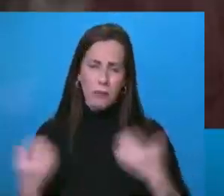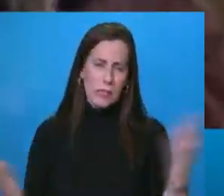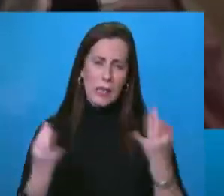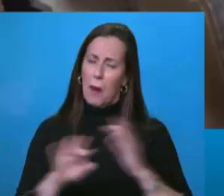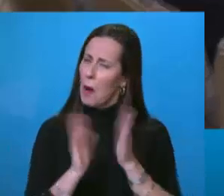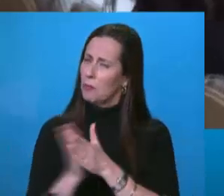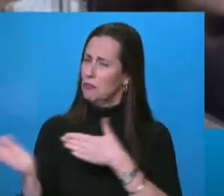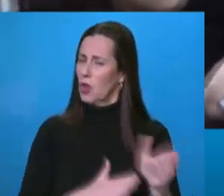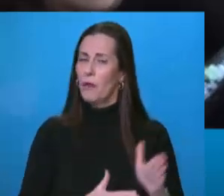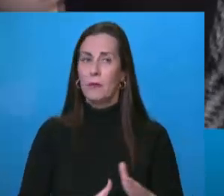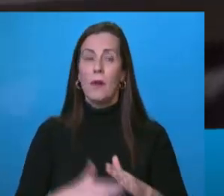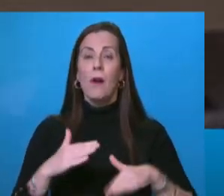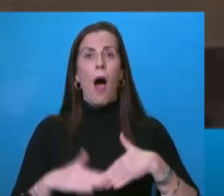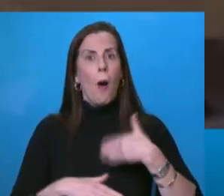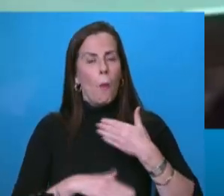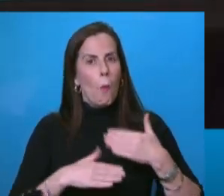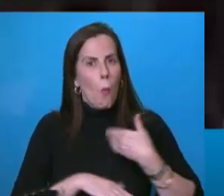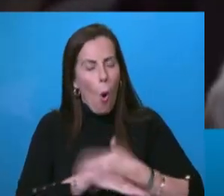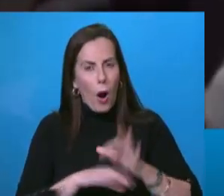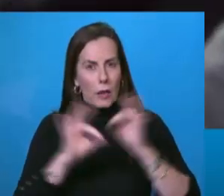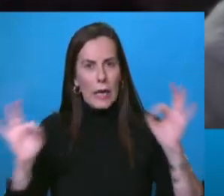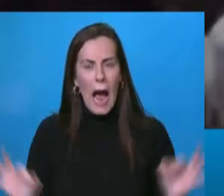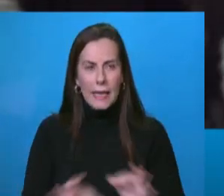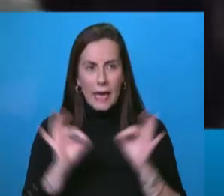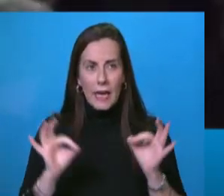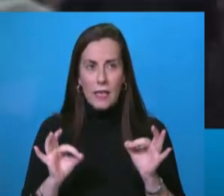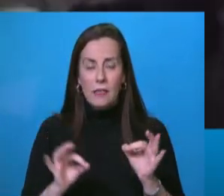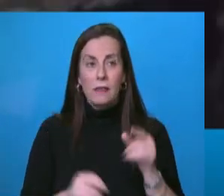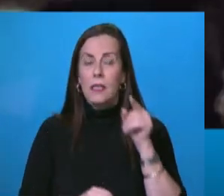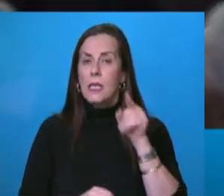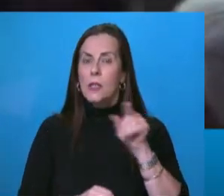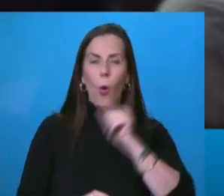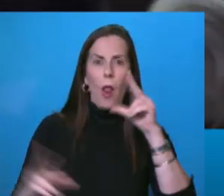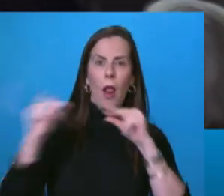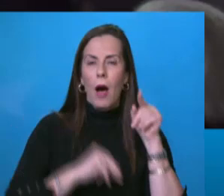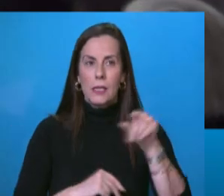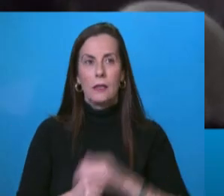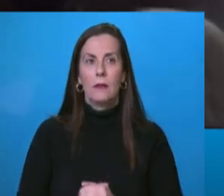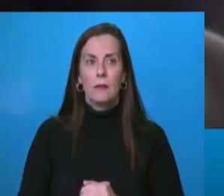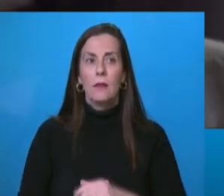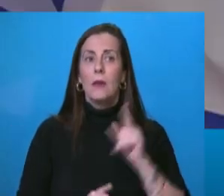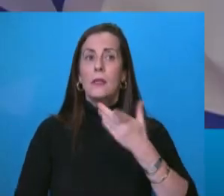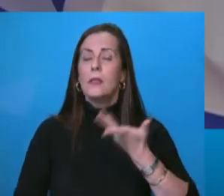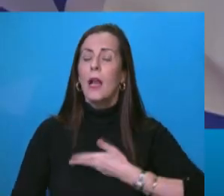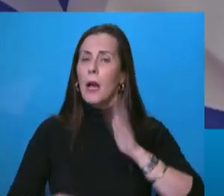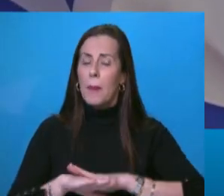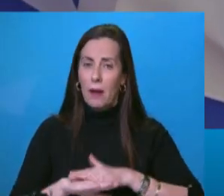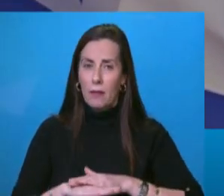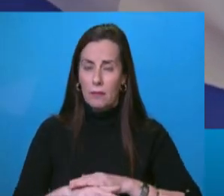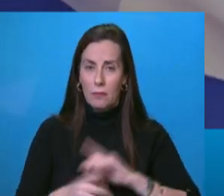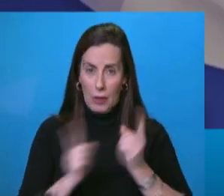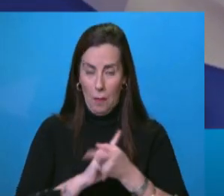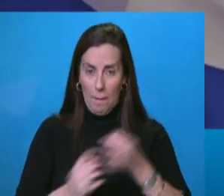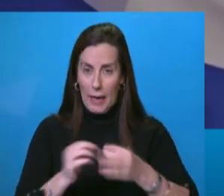החיים סבבה. באיחור רב החל הטקס, שבמהלכו תפס המינוי שהוקפא מקום של כבוד. המיועדת לממלאת מקום